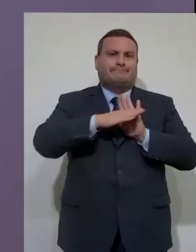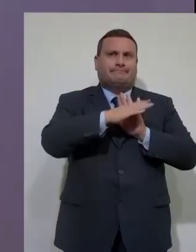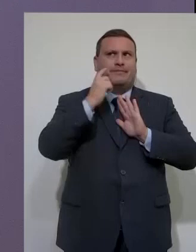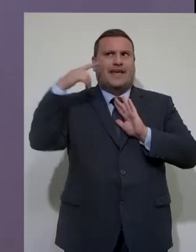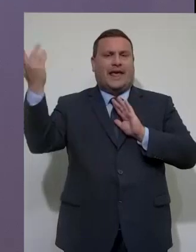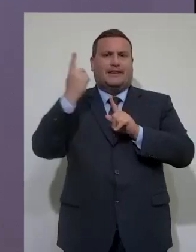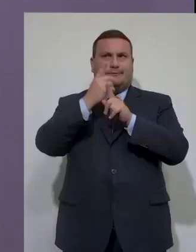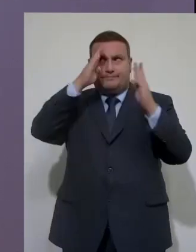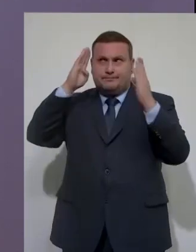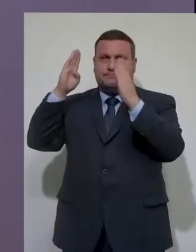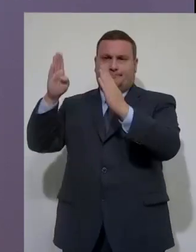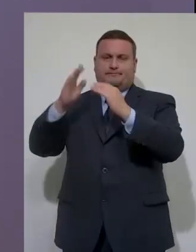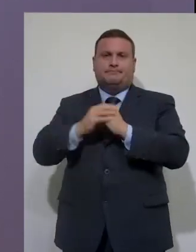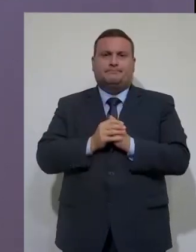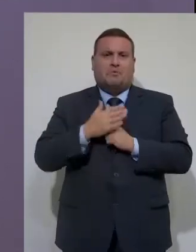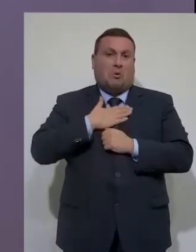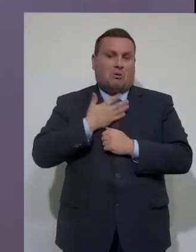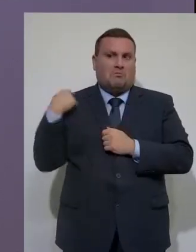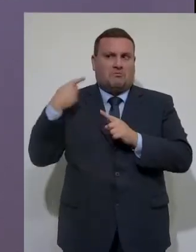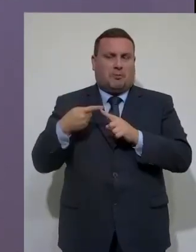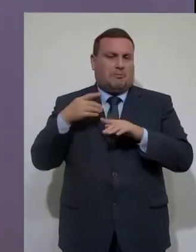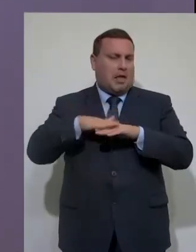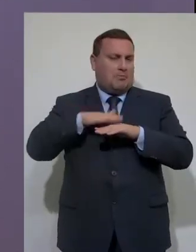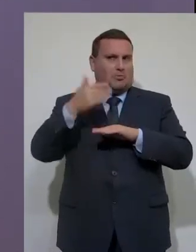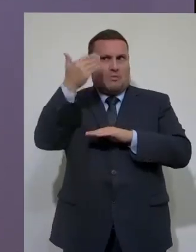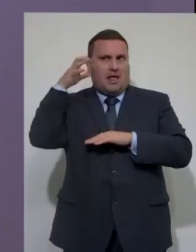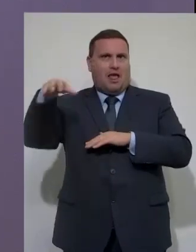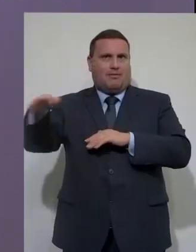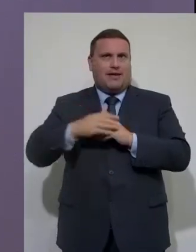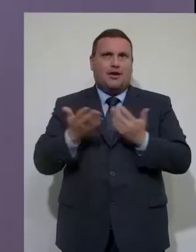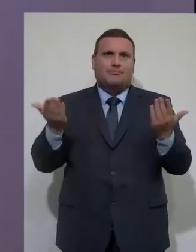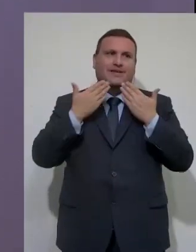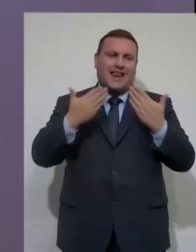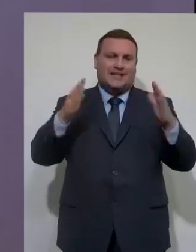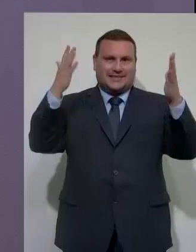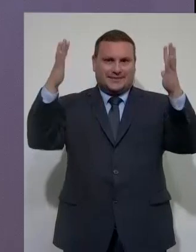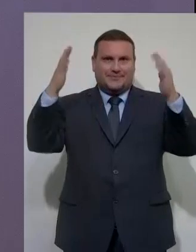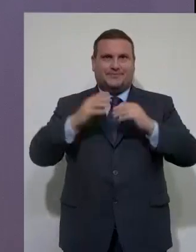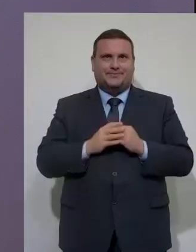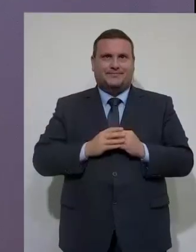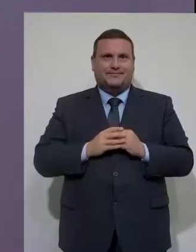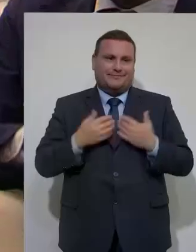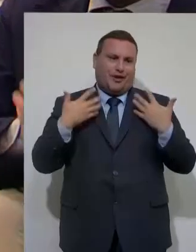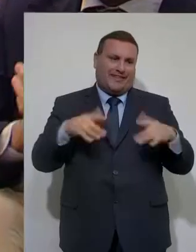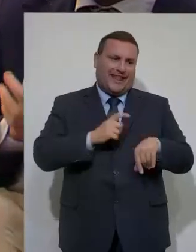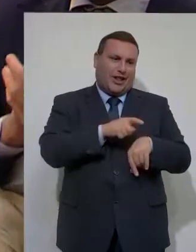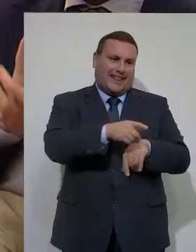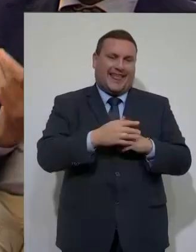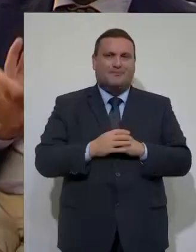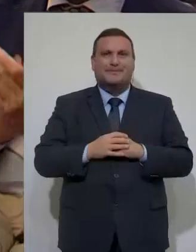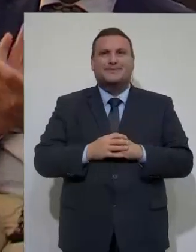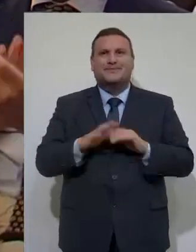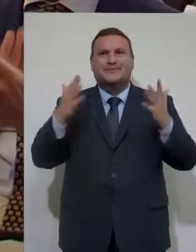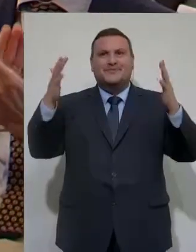segmento chiave che noi siamo abituati a ritenere, che è l'alberghiero. Grazie e ho terminato nei tempi. Grazie. Grazie.